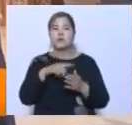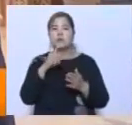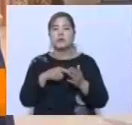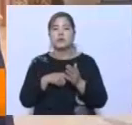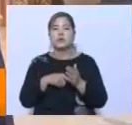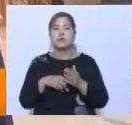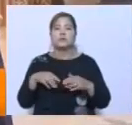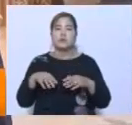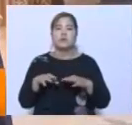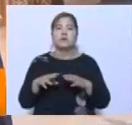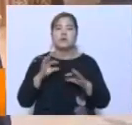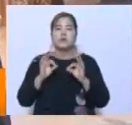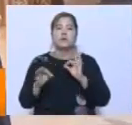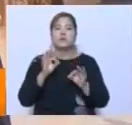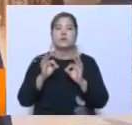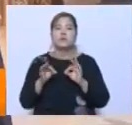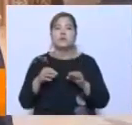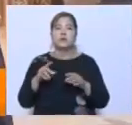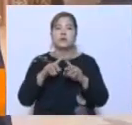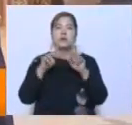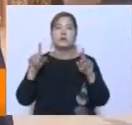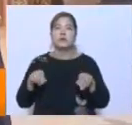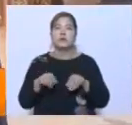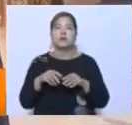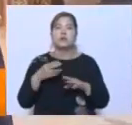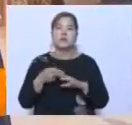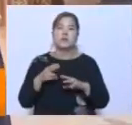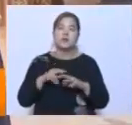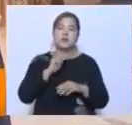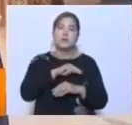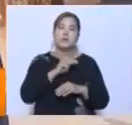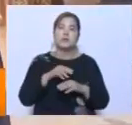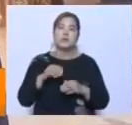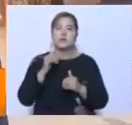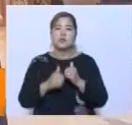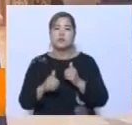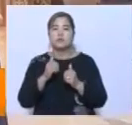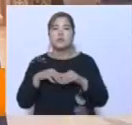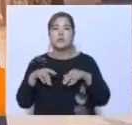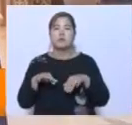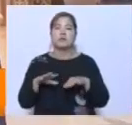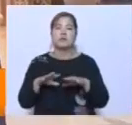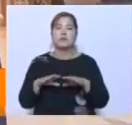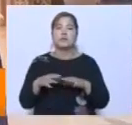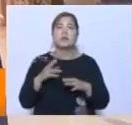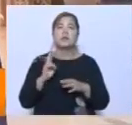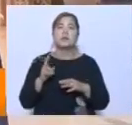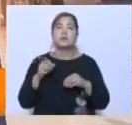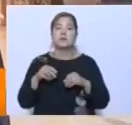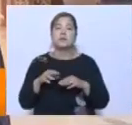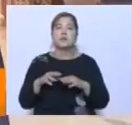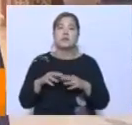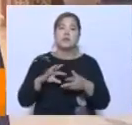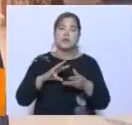проверок, по обращению в суд. В рамках данной работы ежедневно поступает предложение как методологического характера,